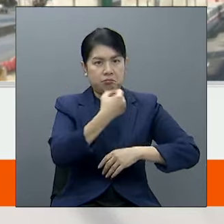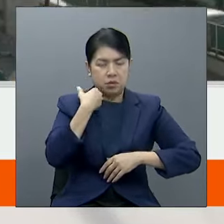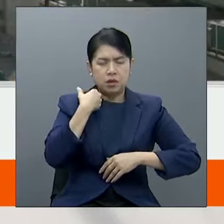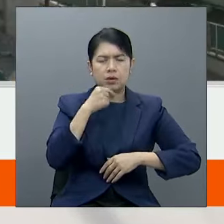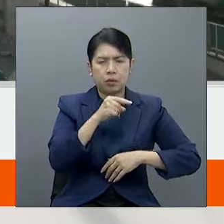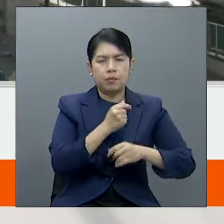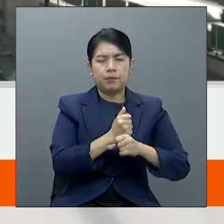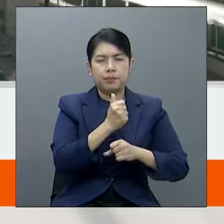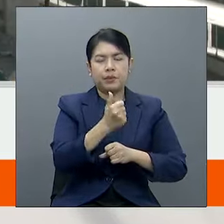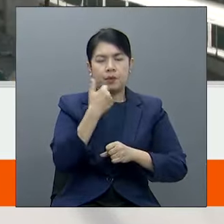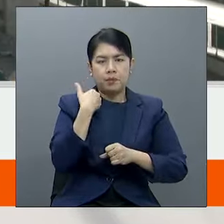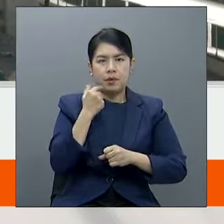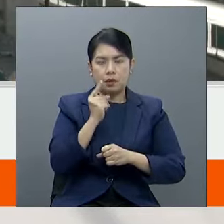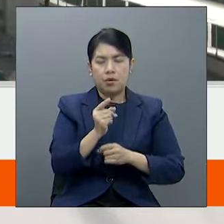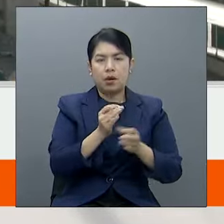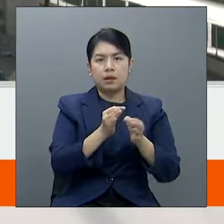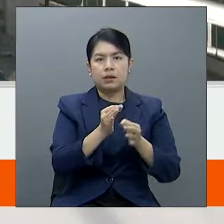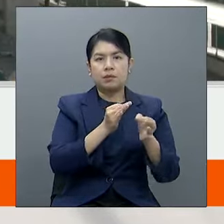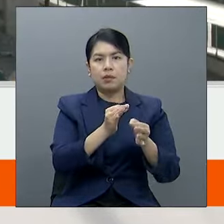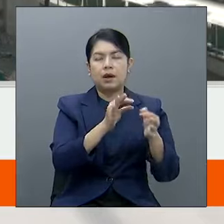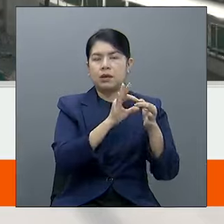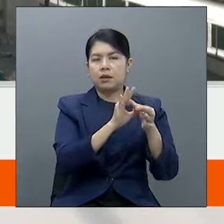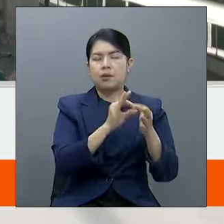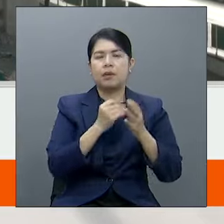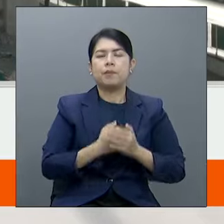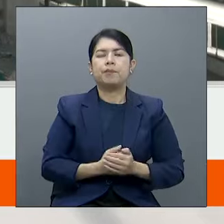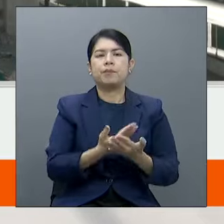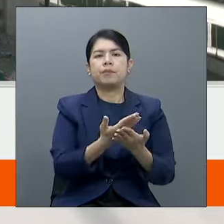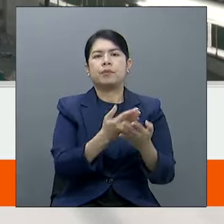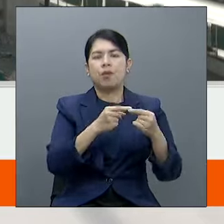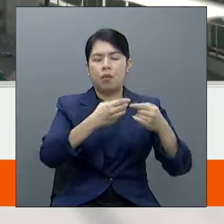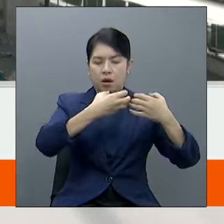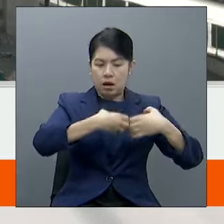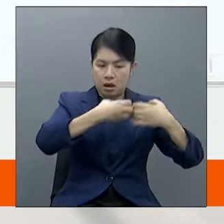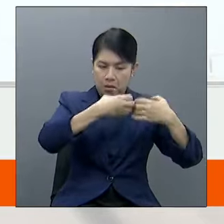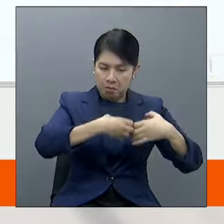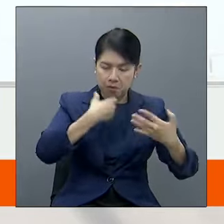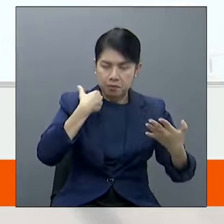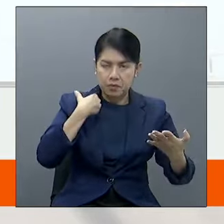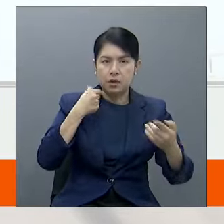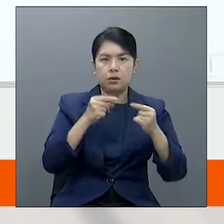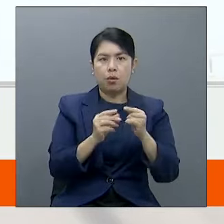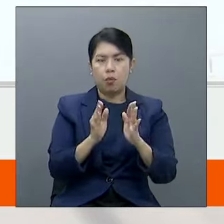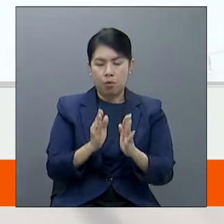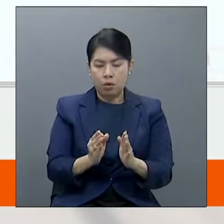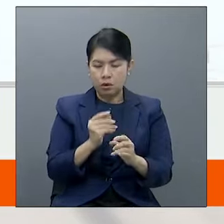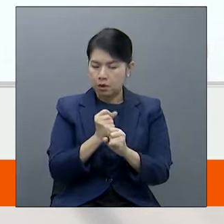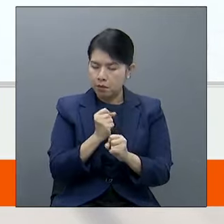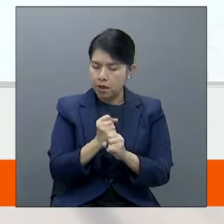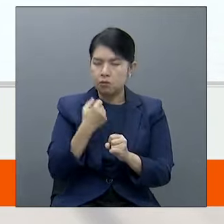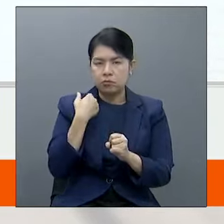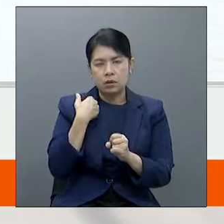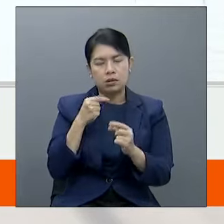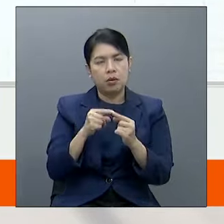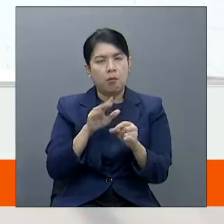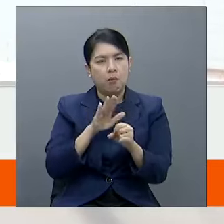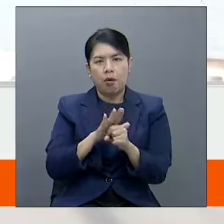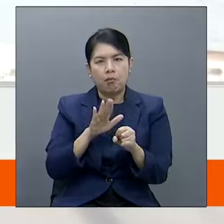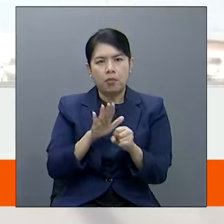ามีเรื่องของแคชโฟลว์มีเรื่องของเครื่องจักรเครื่องมือที่ต้องเอามาแสดงก่อนนะครับในทางหลักการเนี่ยผมคิดว่